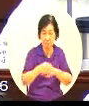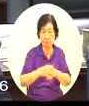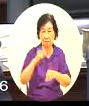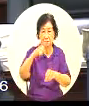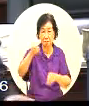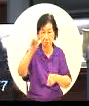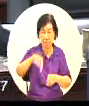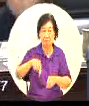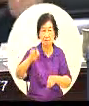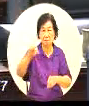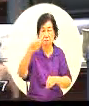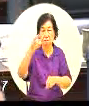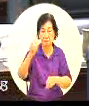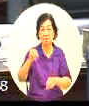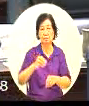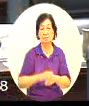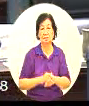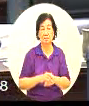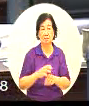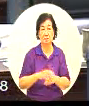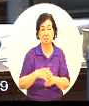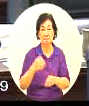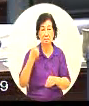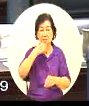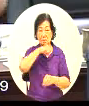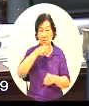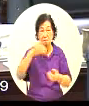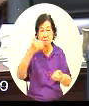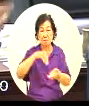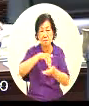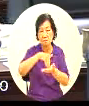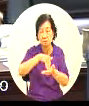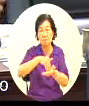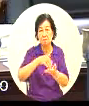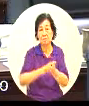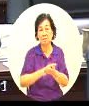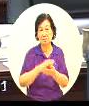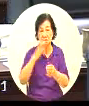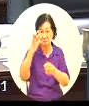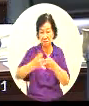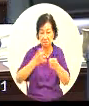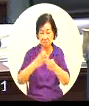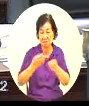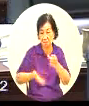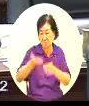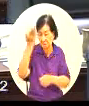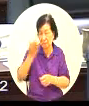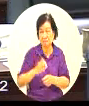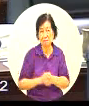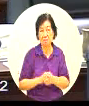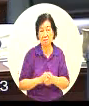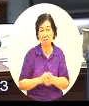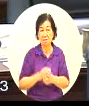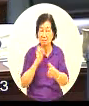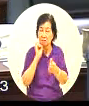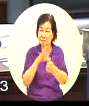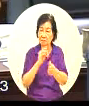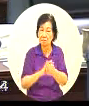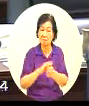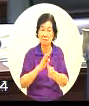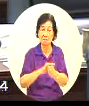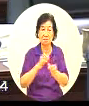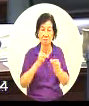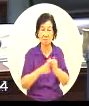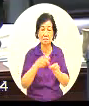经污染了40几吨啊啦。我甲提出咧案讲，是毋是甲中央讲，你那个40%，